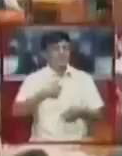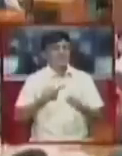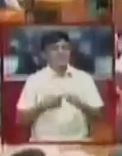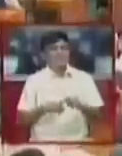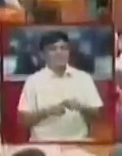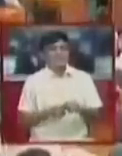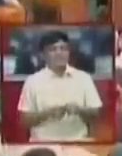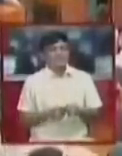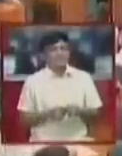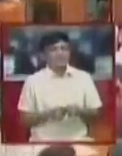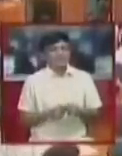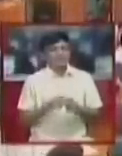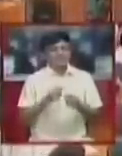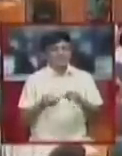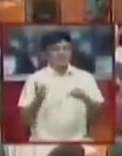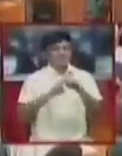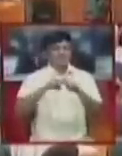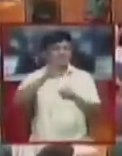pensioners.